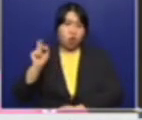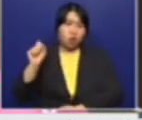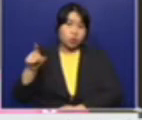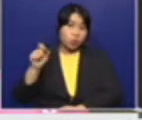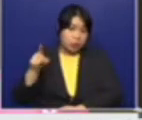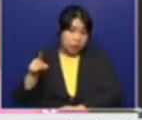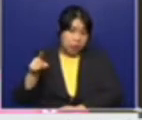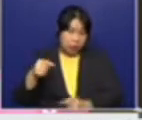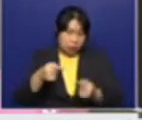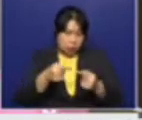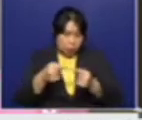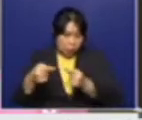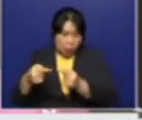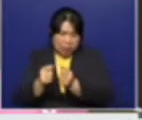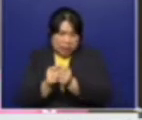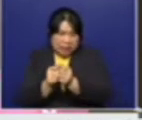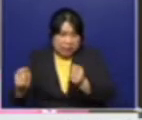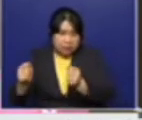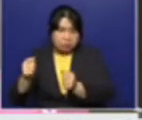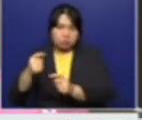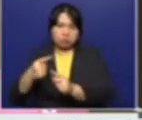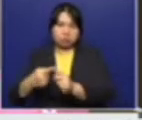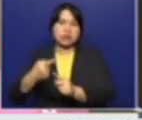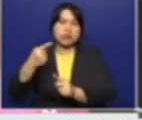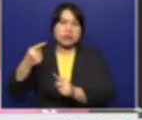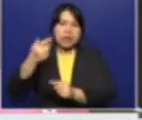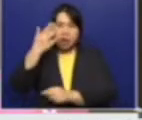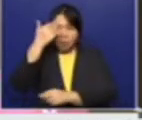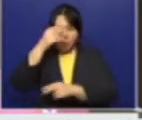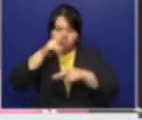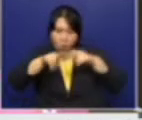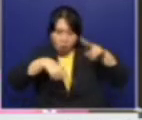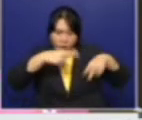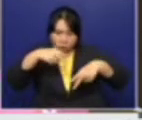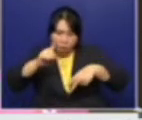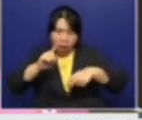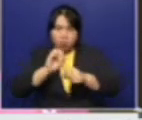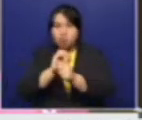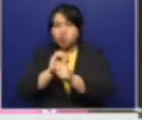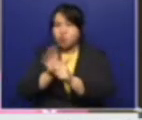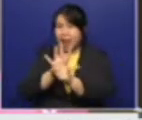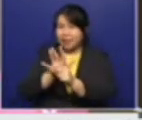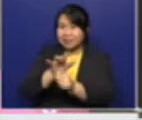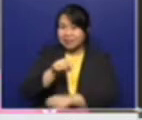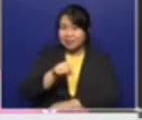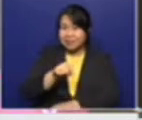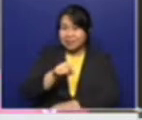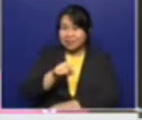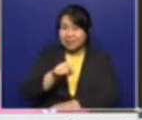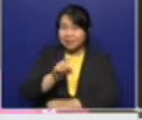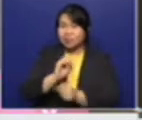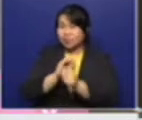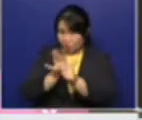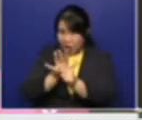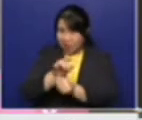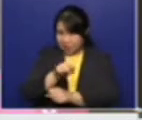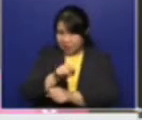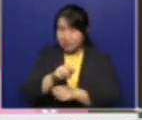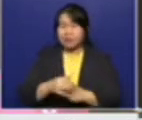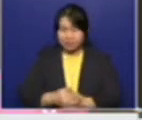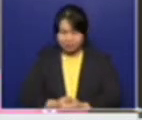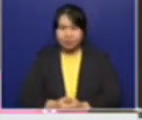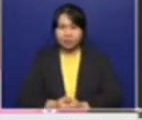ต่ออีกหนึ่งเดือนเพื่อควบคุมไวรัสโคโรนา2019หรือโ